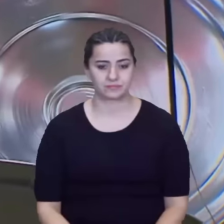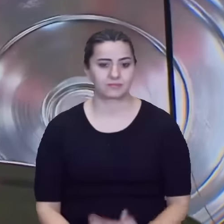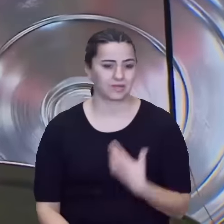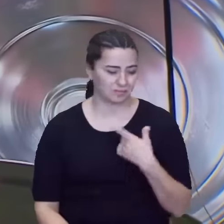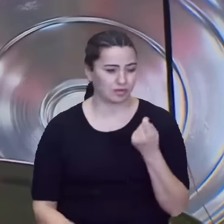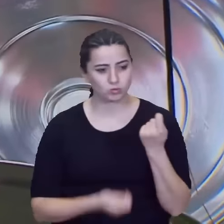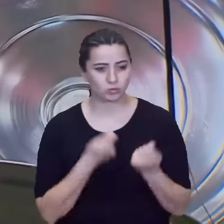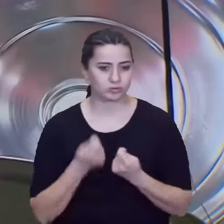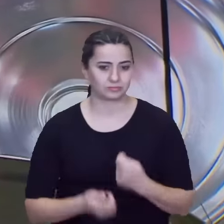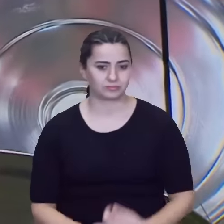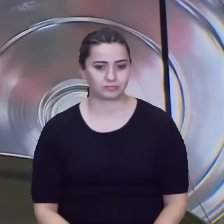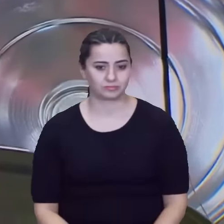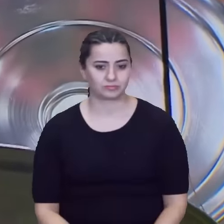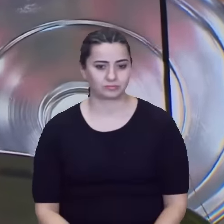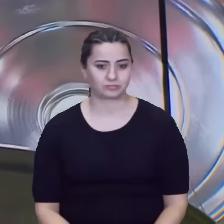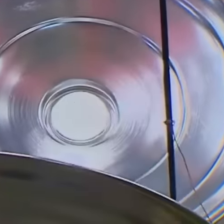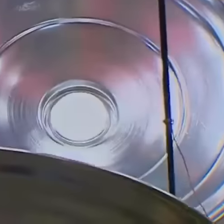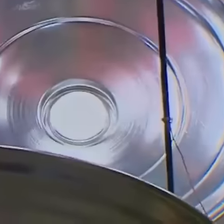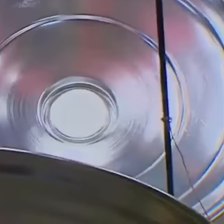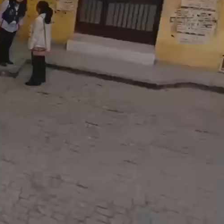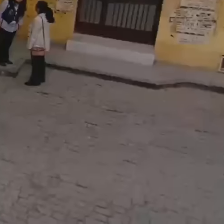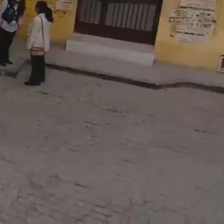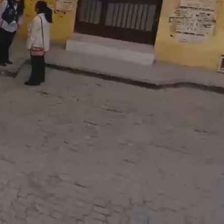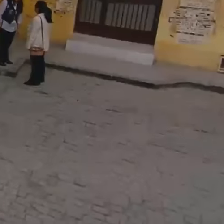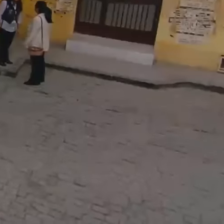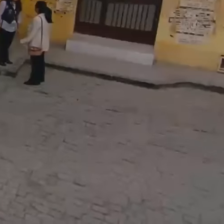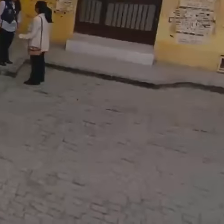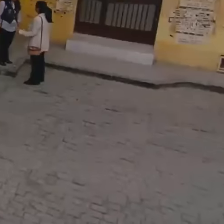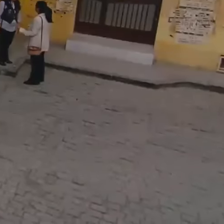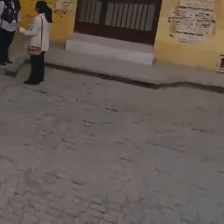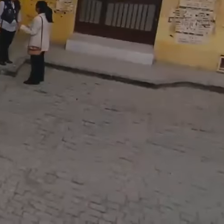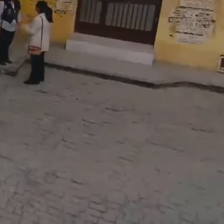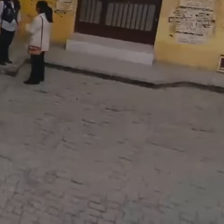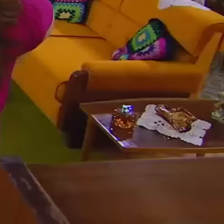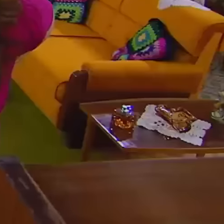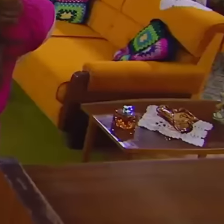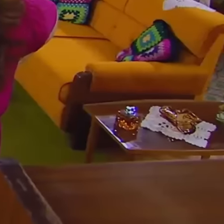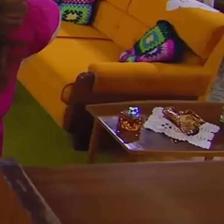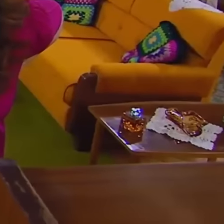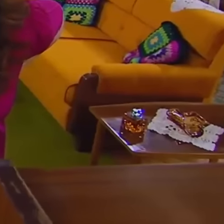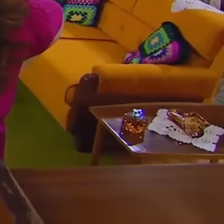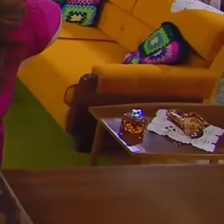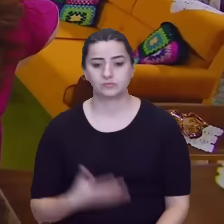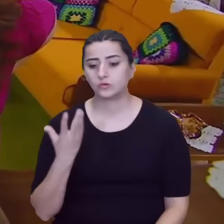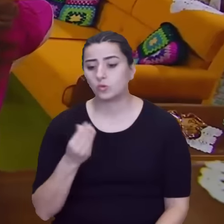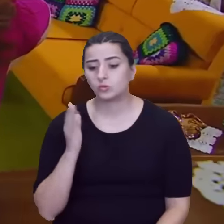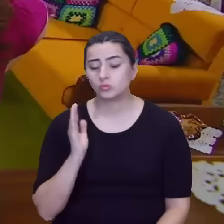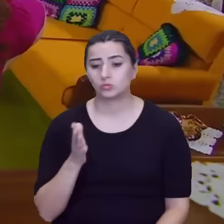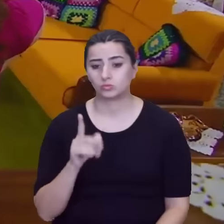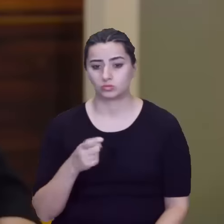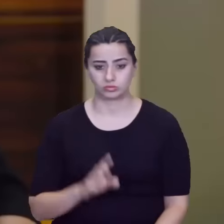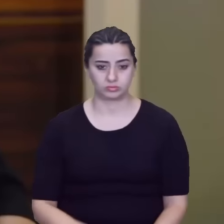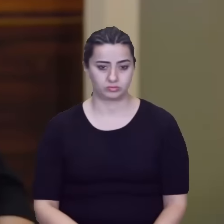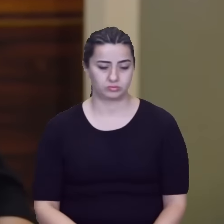Ben biraz daha uğraşayım. Hafif dokunuşlarla düzeltiyor. Nazlı televizyonun düğmesine uzanmış. Ay olmuyor,